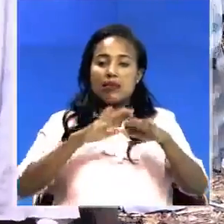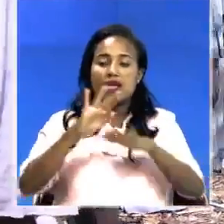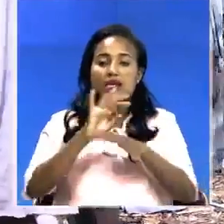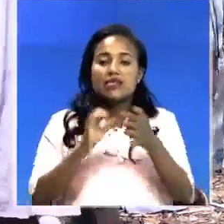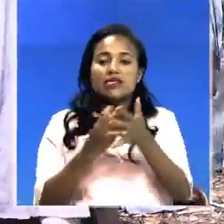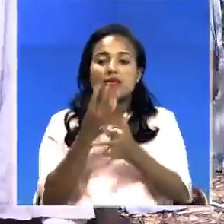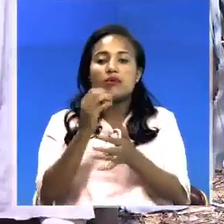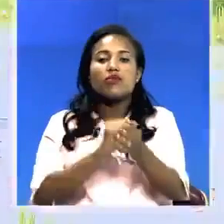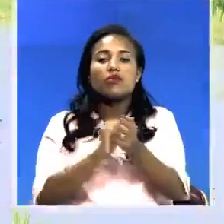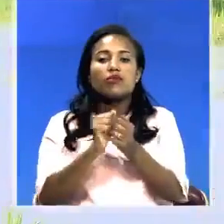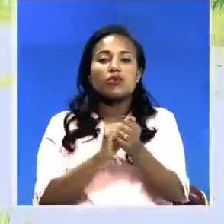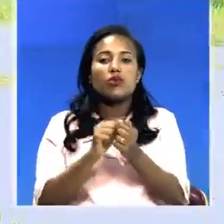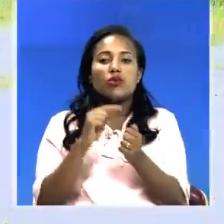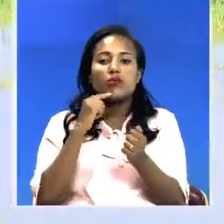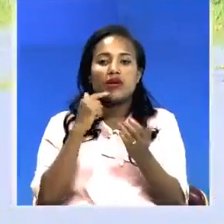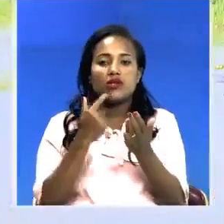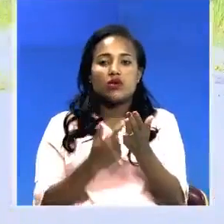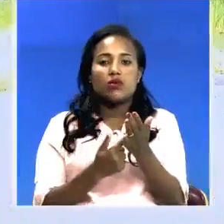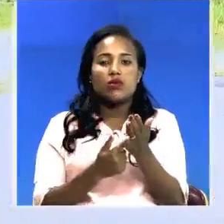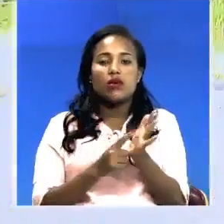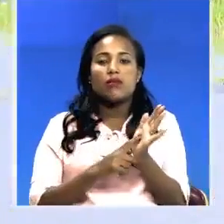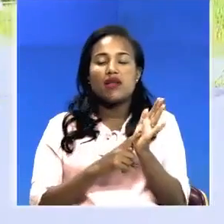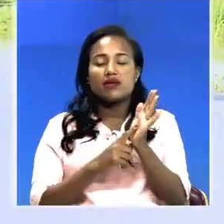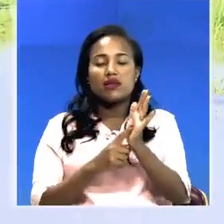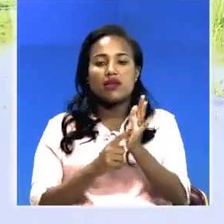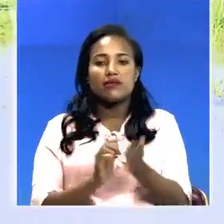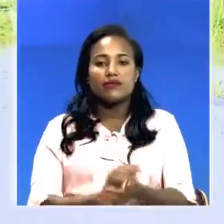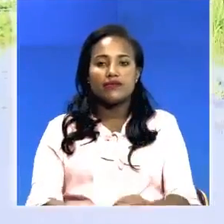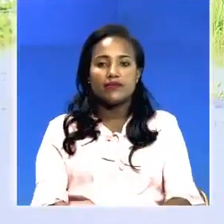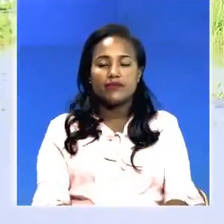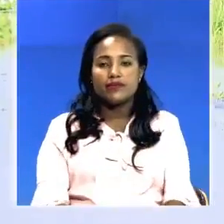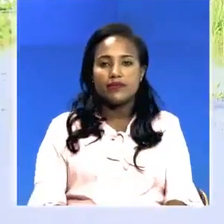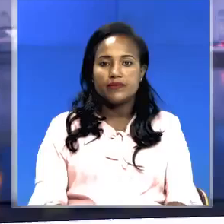መውደሙን ከወረዳው ያገኘነው መረጃ ያመለክታል።